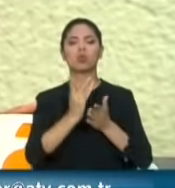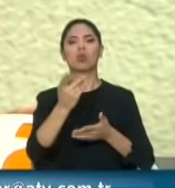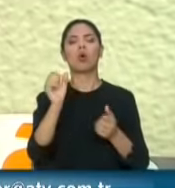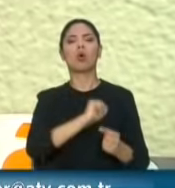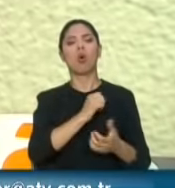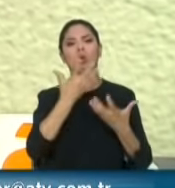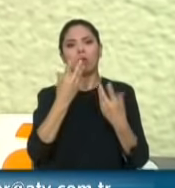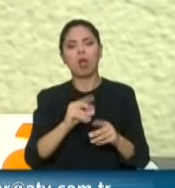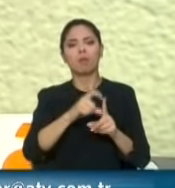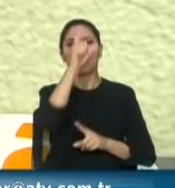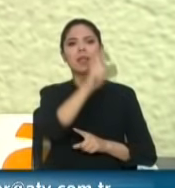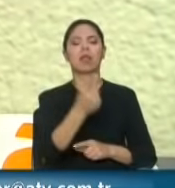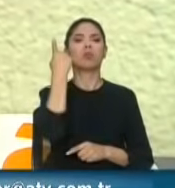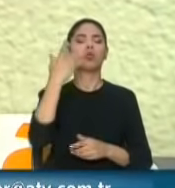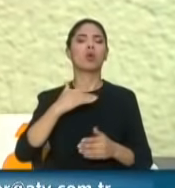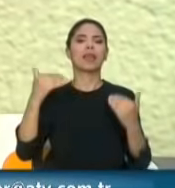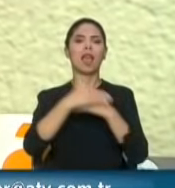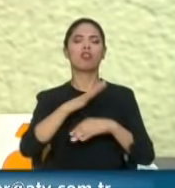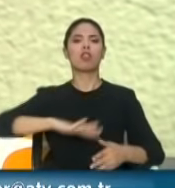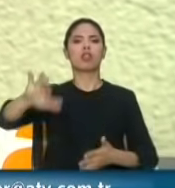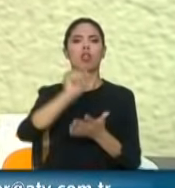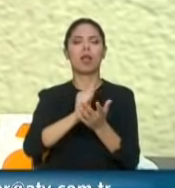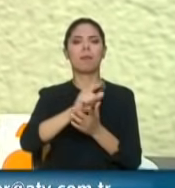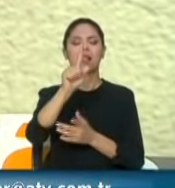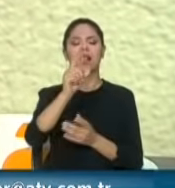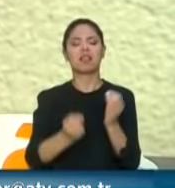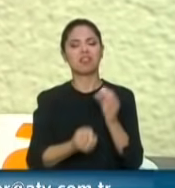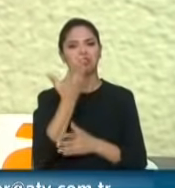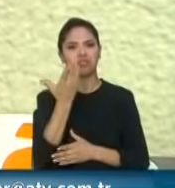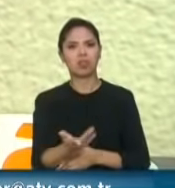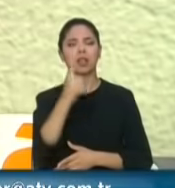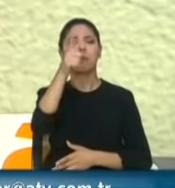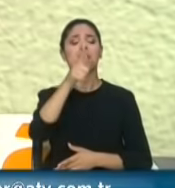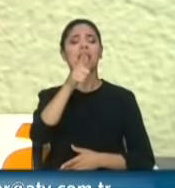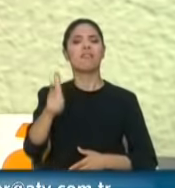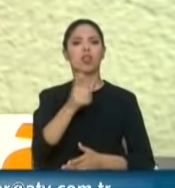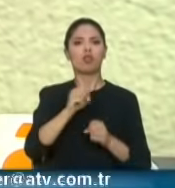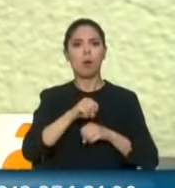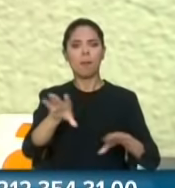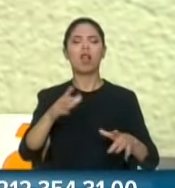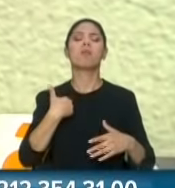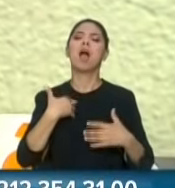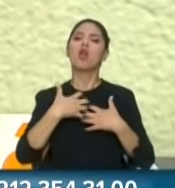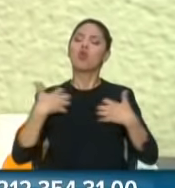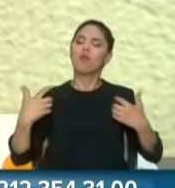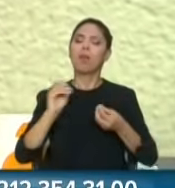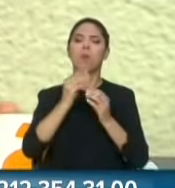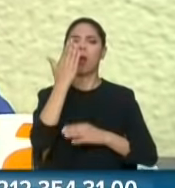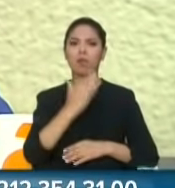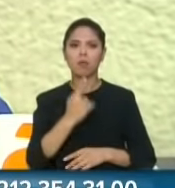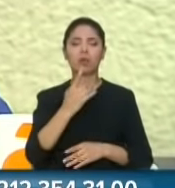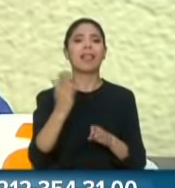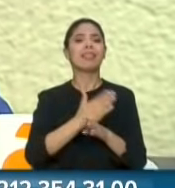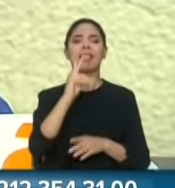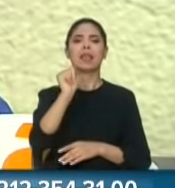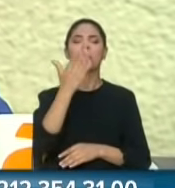ki korkulan olmadı. Damla dün gece sosyal medyada ortaya çıktı. Bir görüntü paylaştı, güvende olduğunu söyledi ve niçin iki